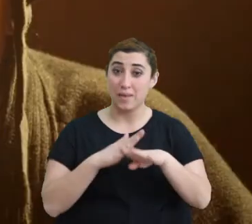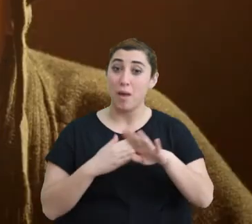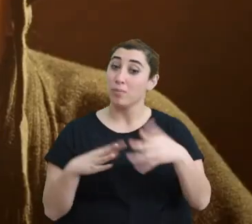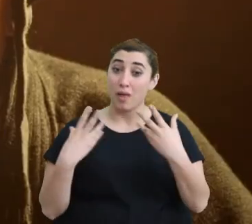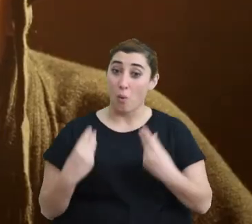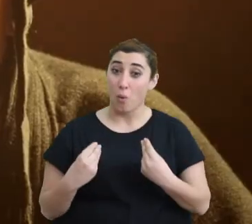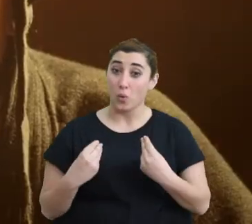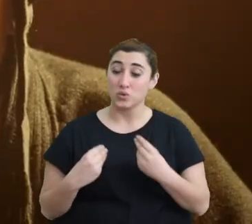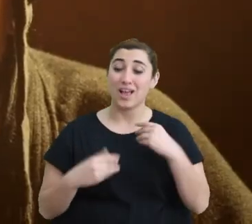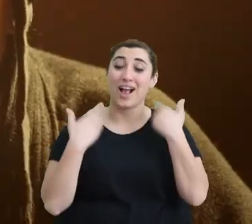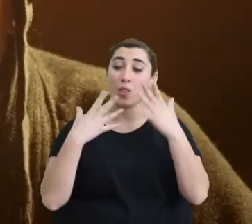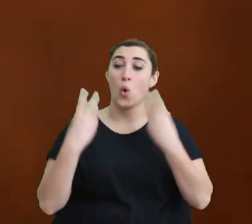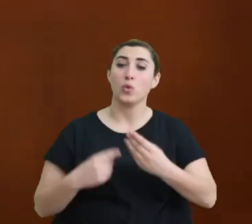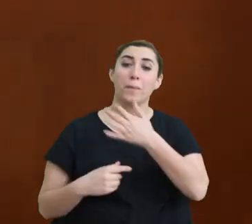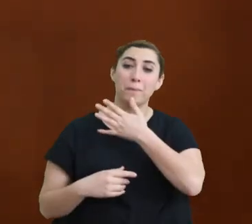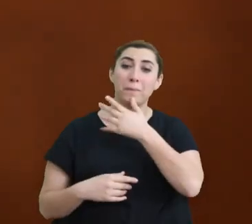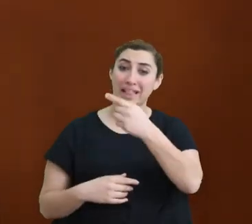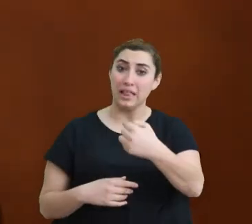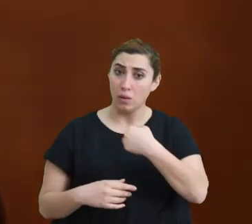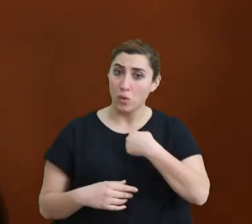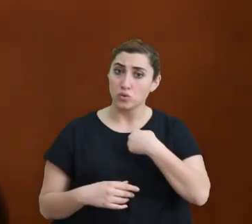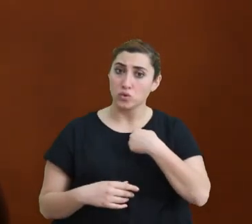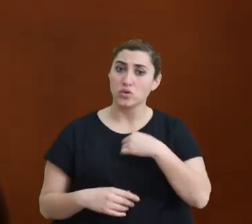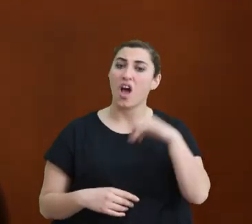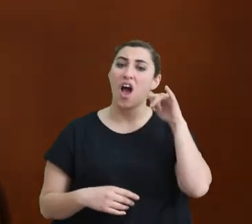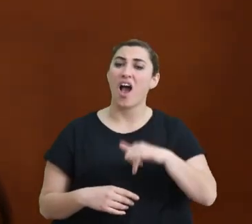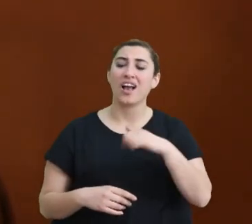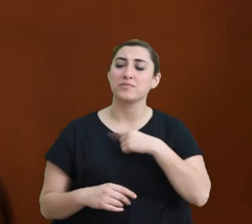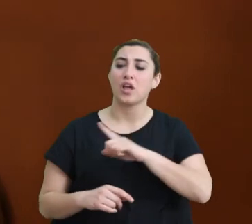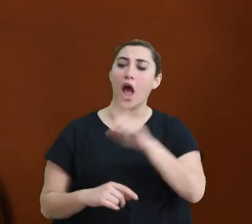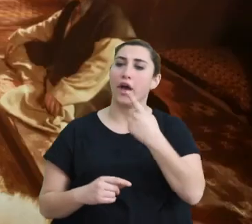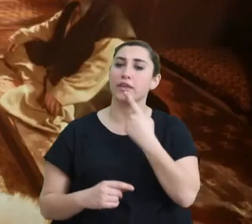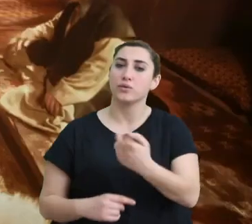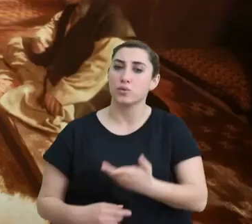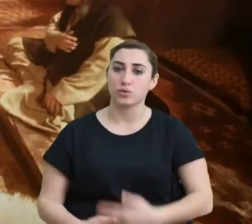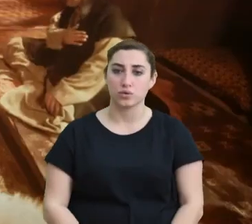olsa gerek, kadı olduğumu bildiğiniz halde adaletimize itiraz edersin.